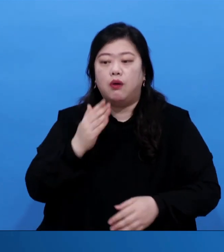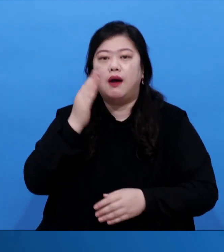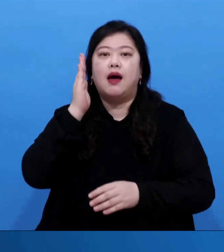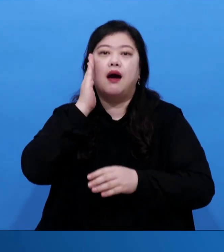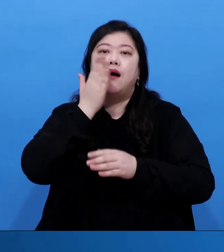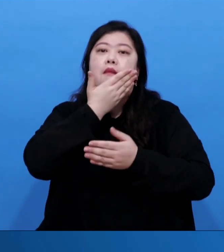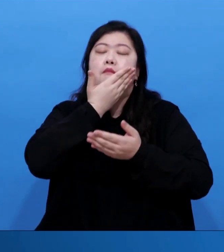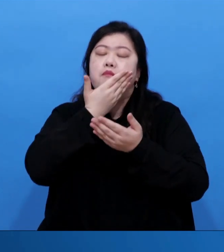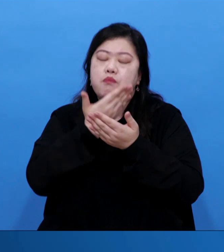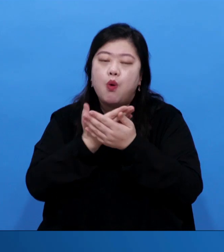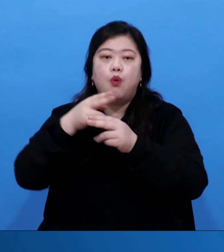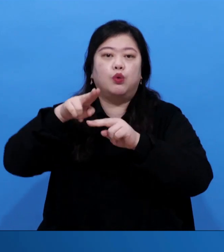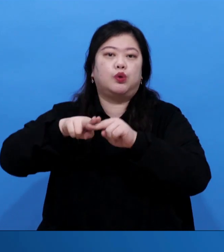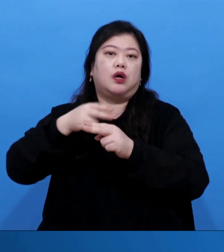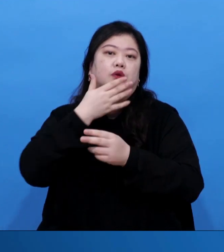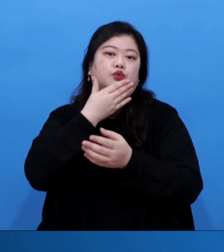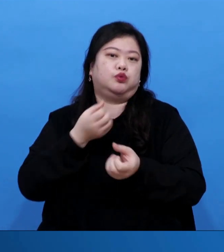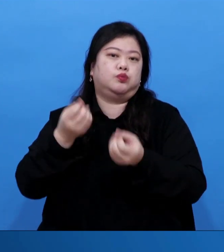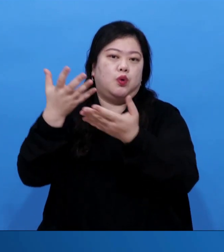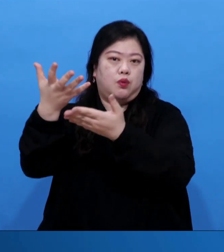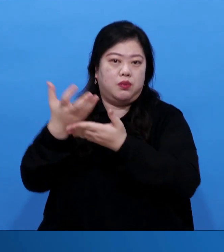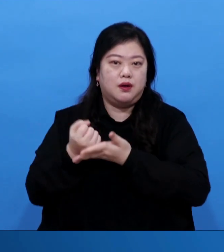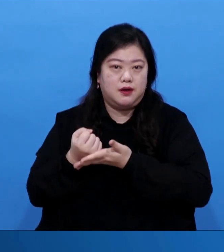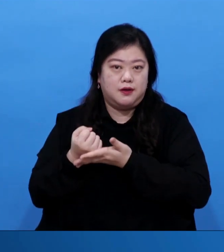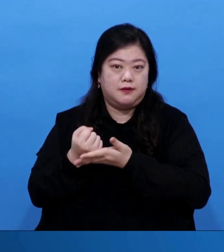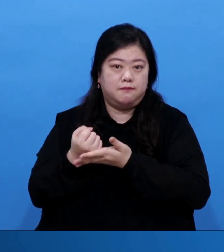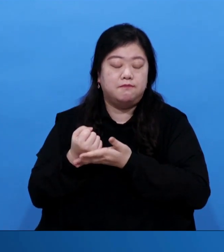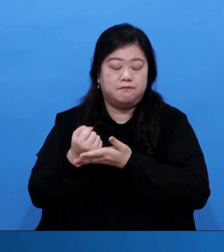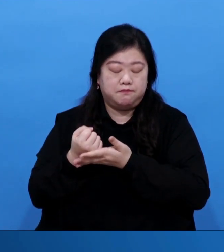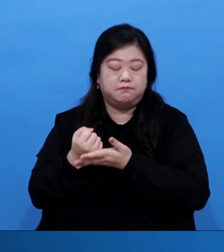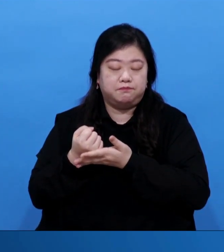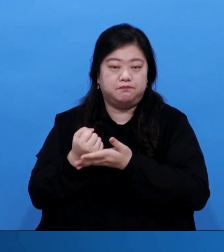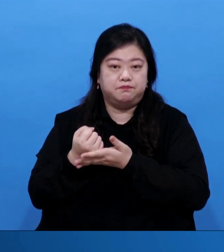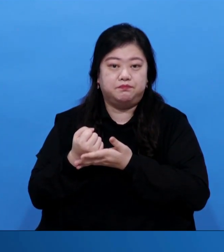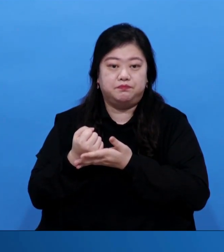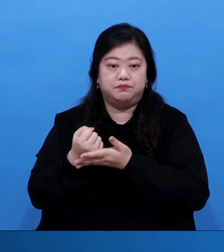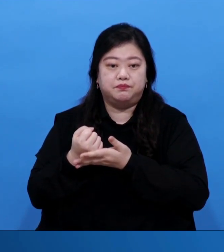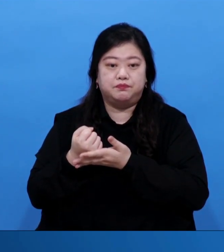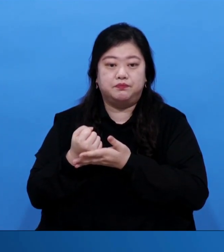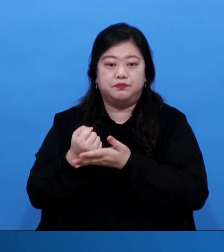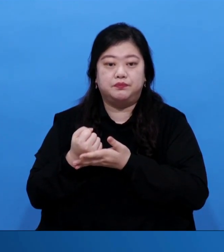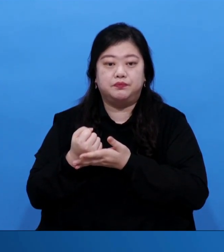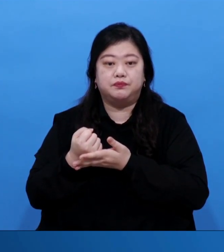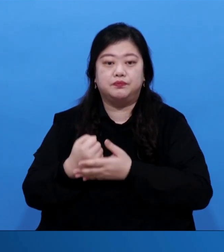heavenly blessings, but it's the blessings of the throne. 예, 여기서 나오는